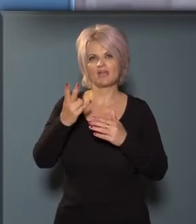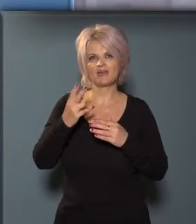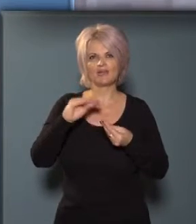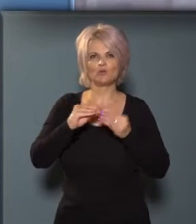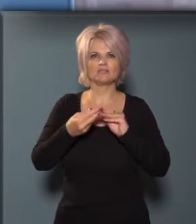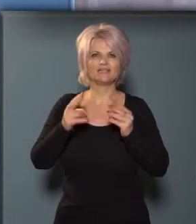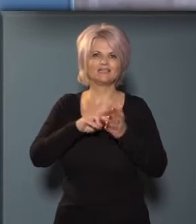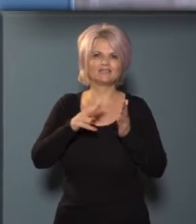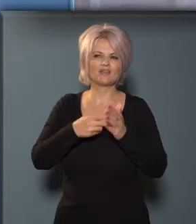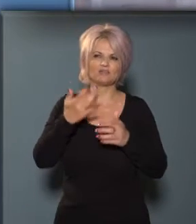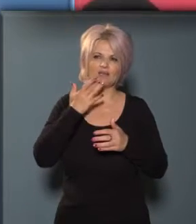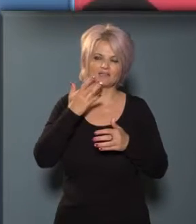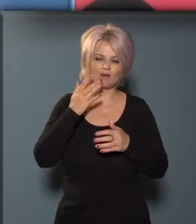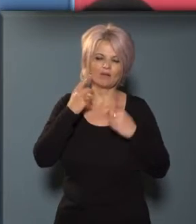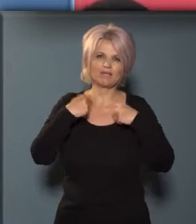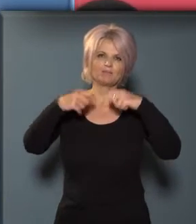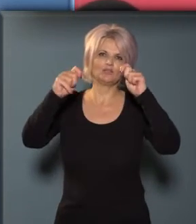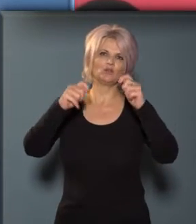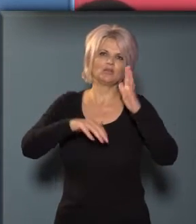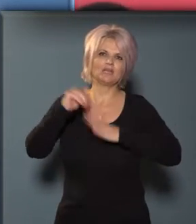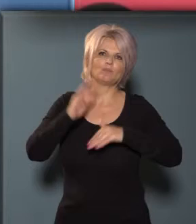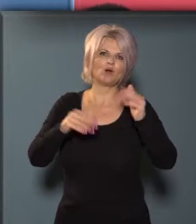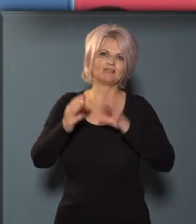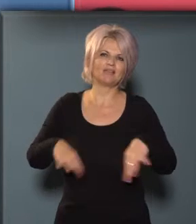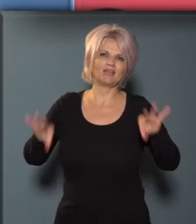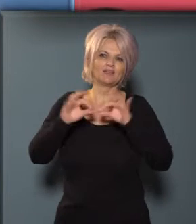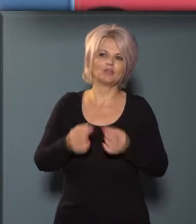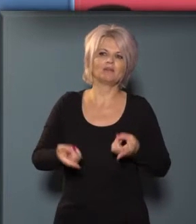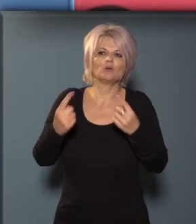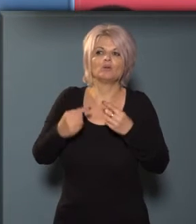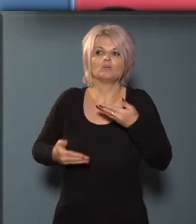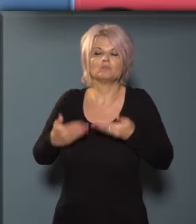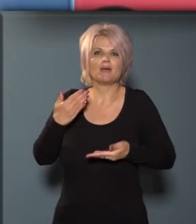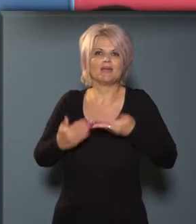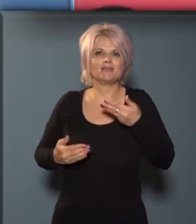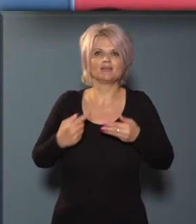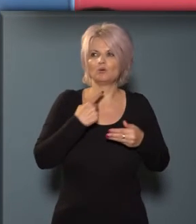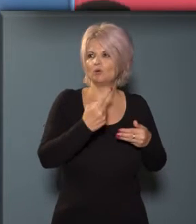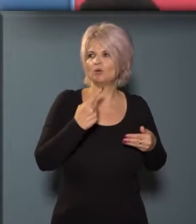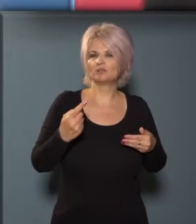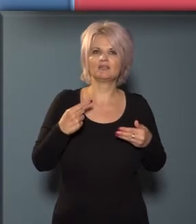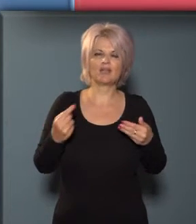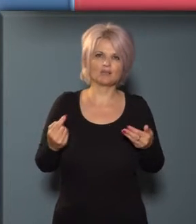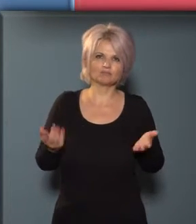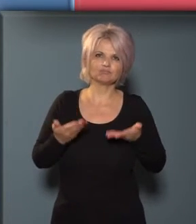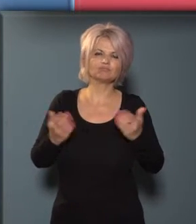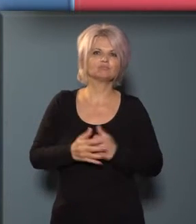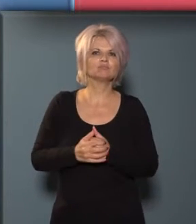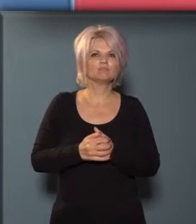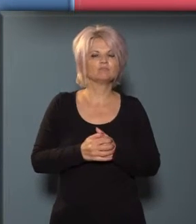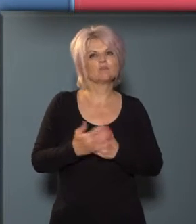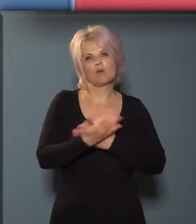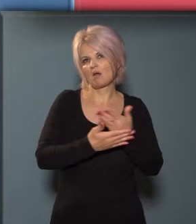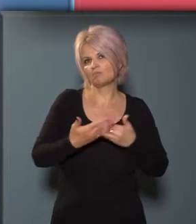akkor például mondjuk az építőipar teljesítményei közül melyek azok, amelyek önöknek indikátorok? Nagyon